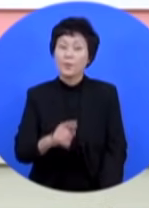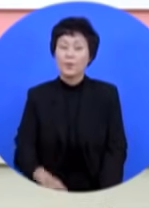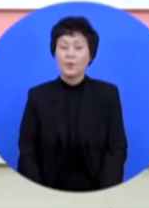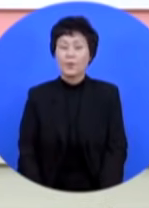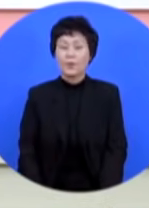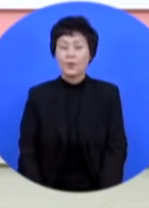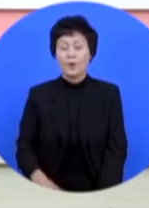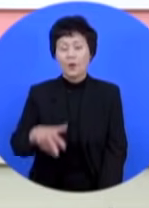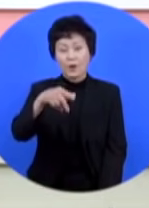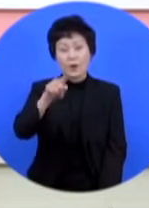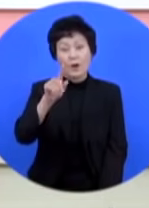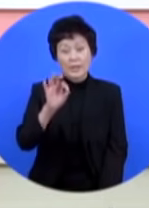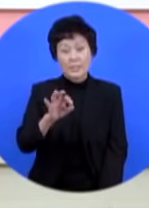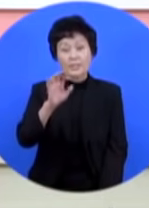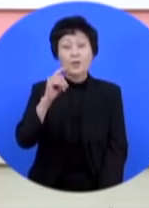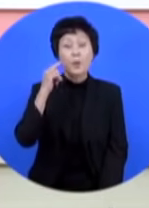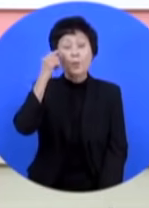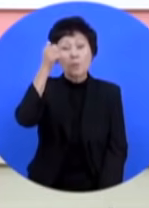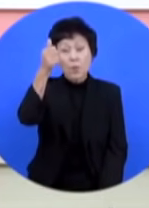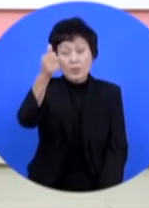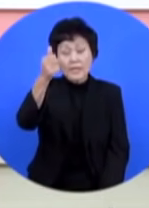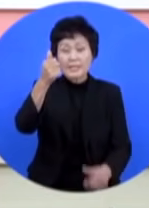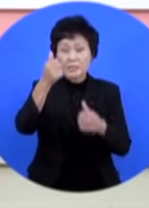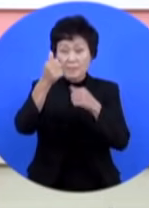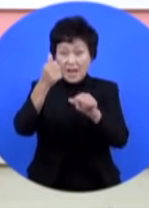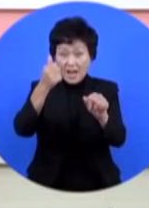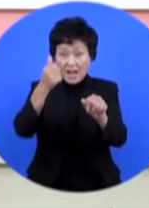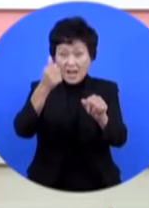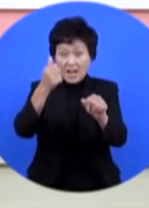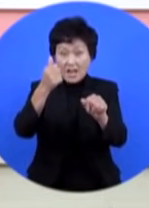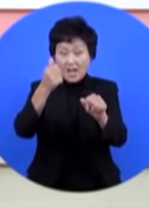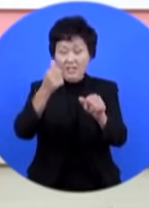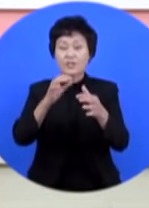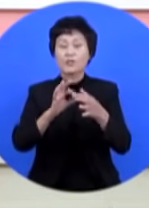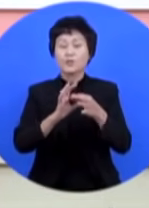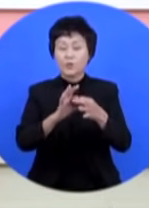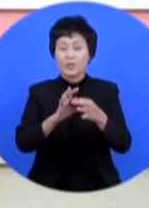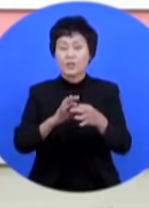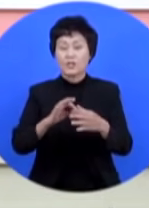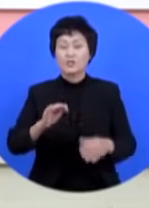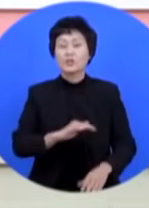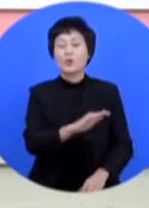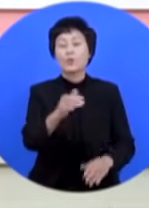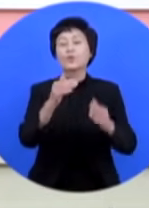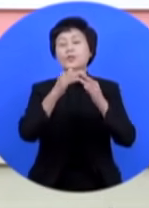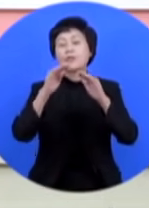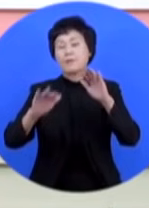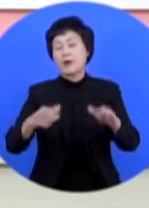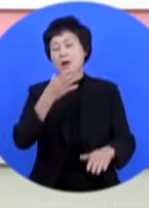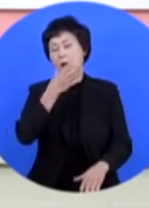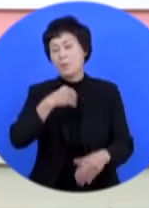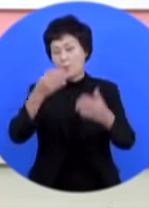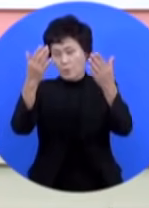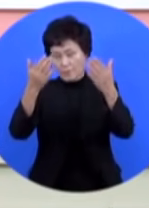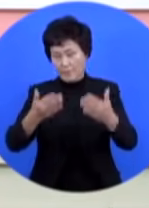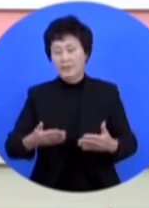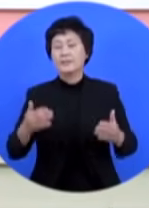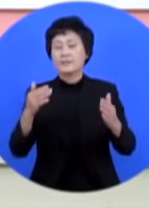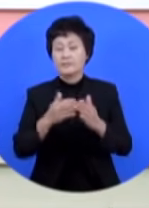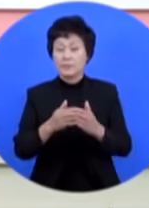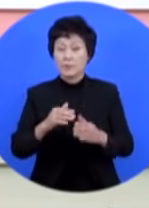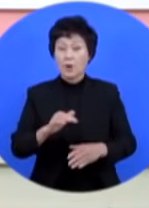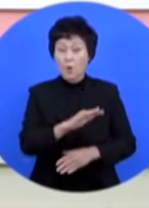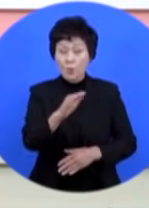정 목사님의 아들 요한 형제로 말미암아 우리 마을이 복을 받았습니다. 우리가 복음을 듣게 되었고 우리